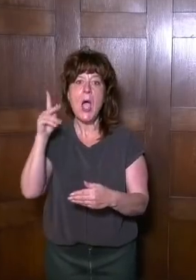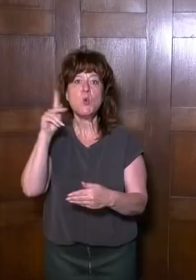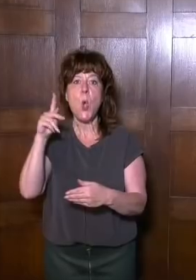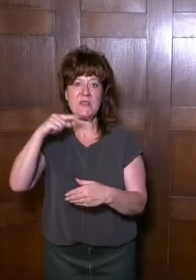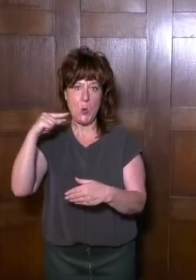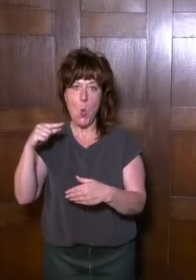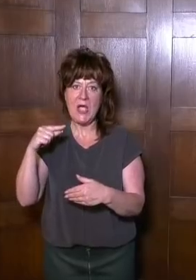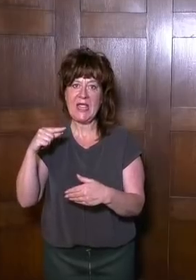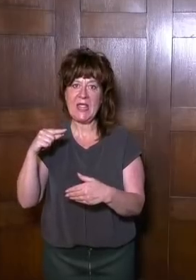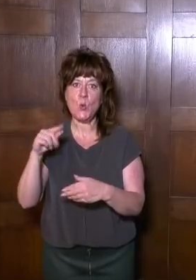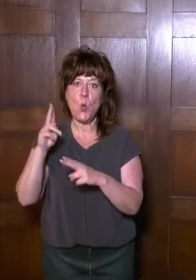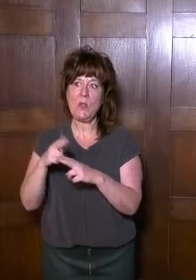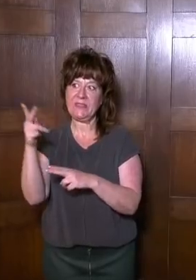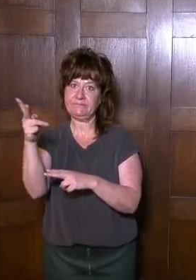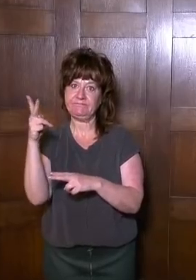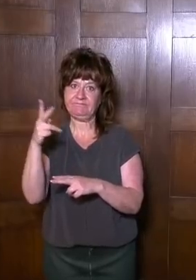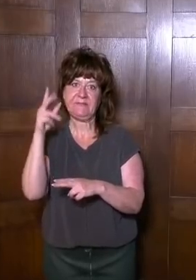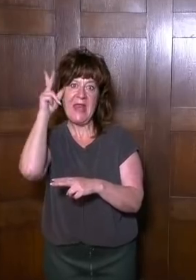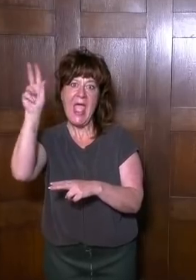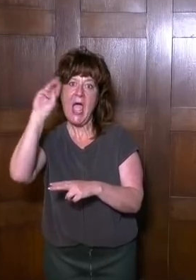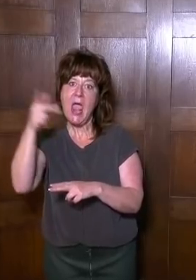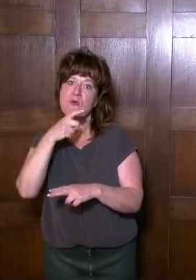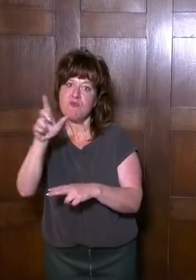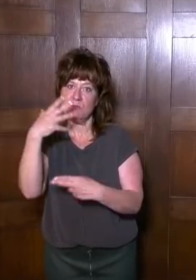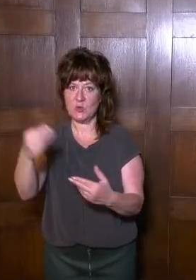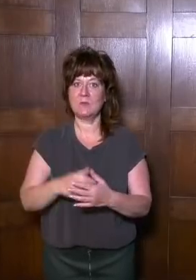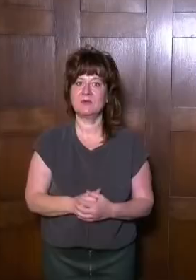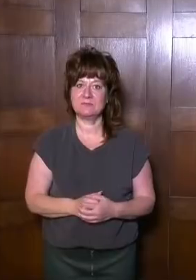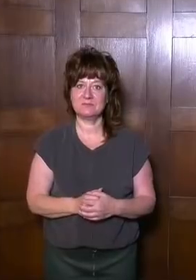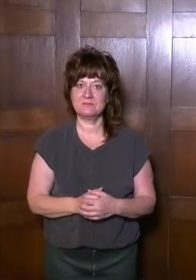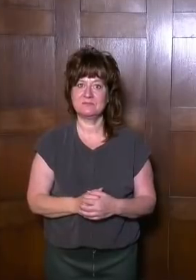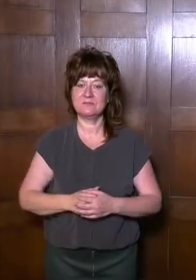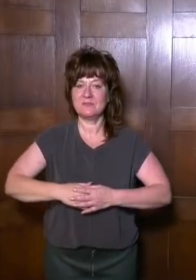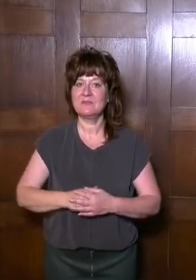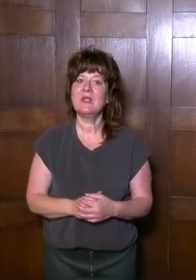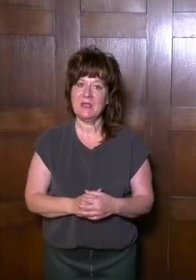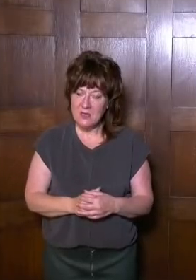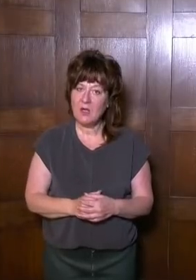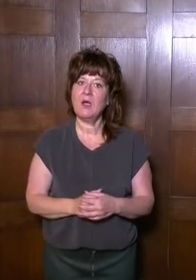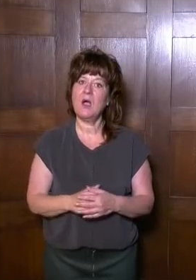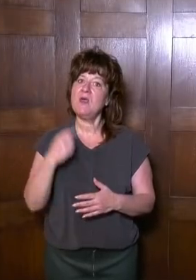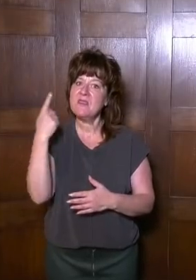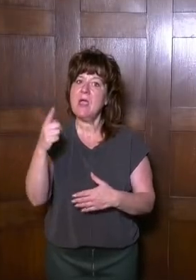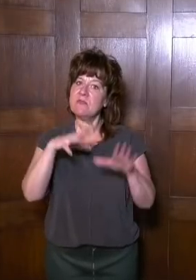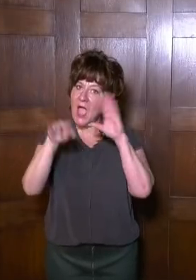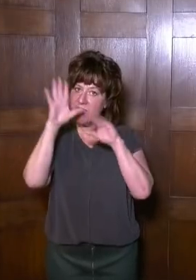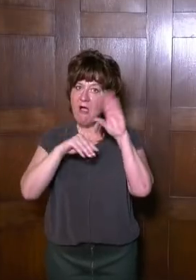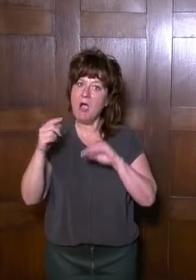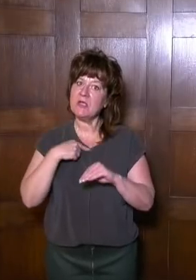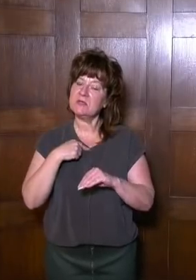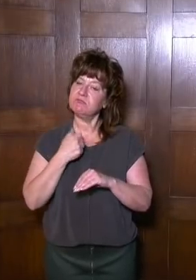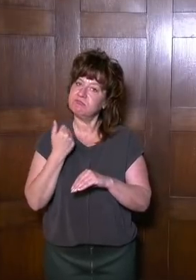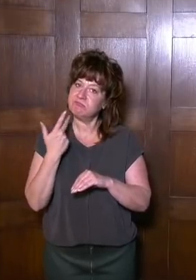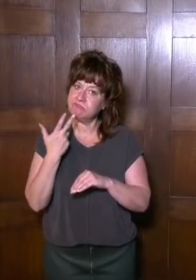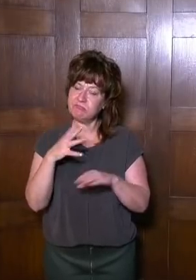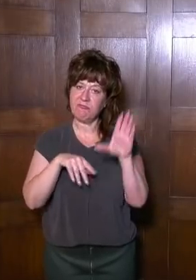und den Herren das Wort erteilen. Ja, Sie hatten nach Erfahrungen gefragt. Ich habe mehrere Erfahrungen gemacht.